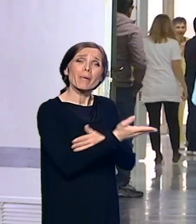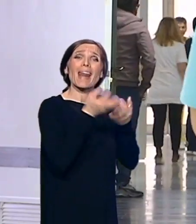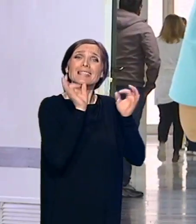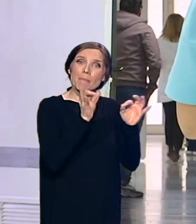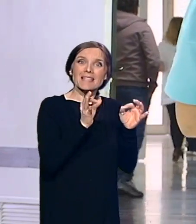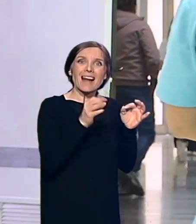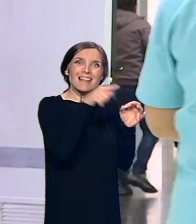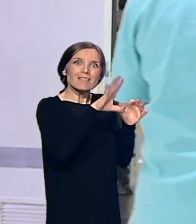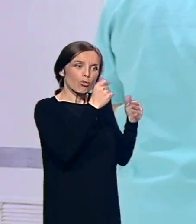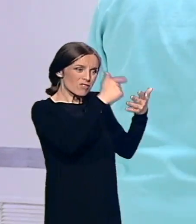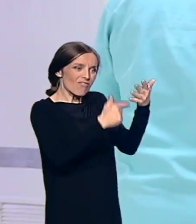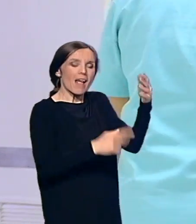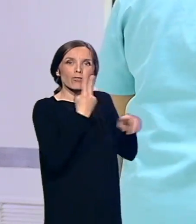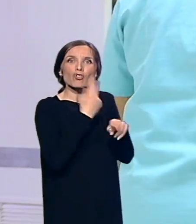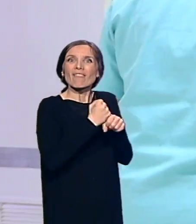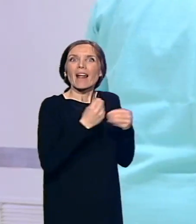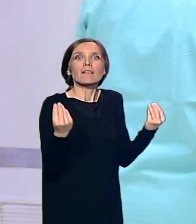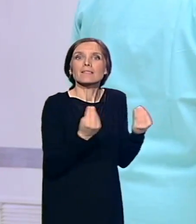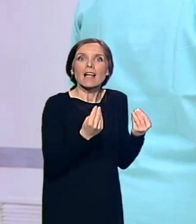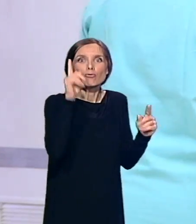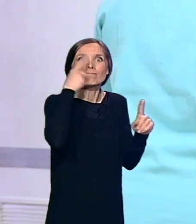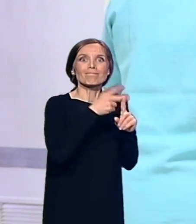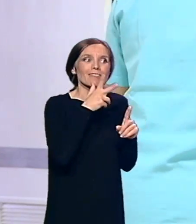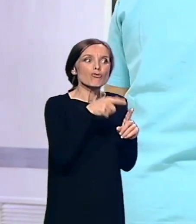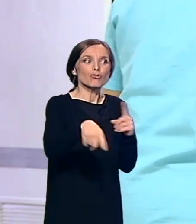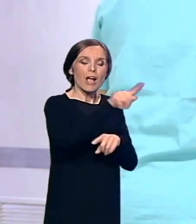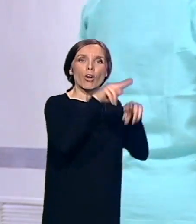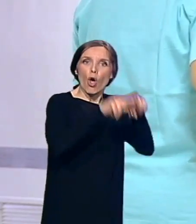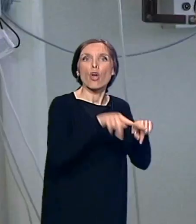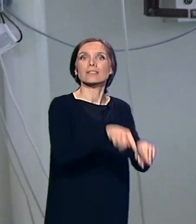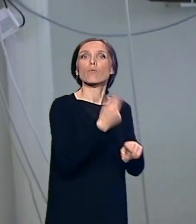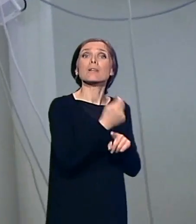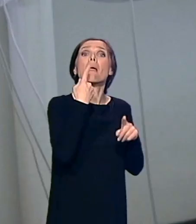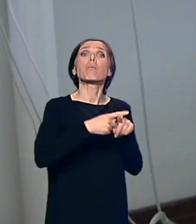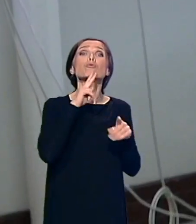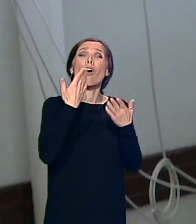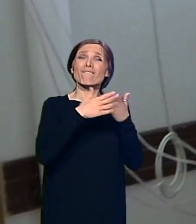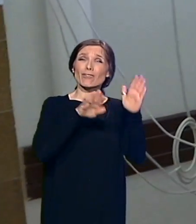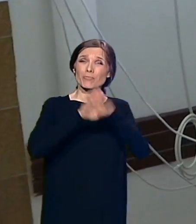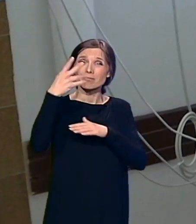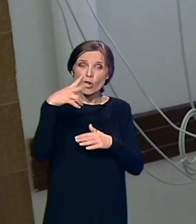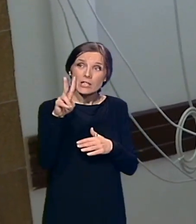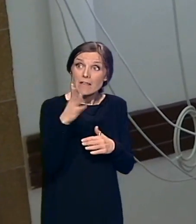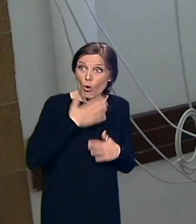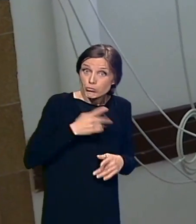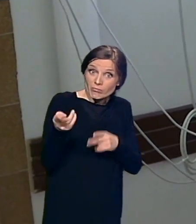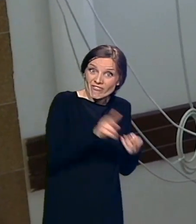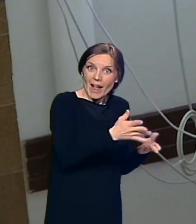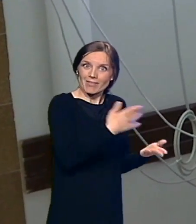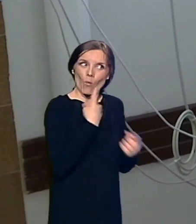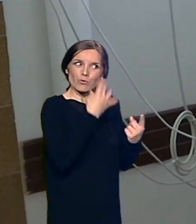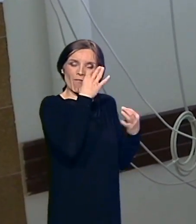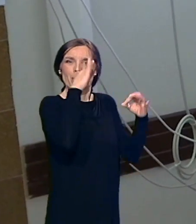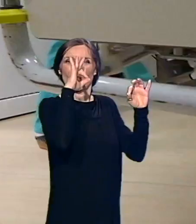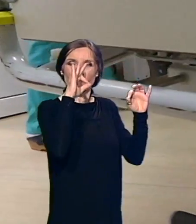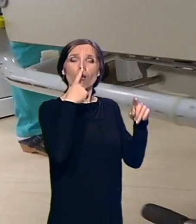zdravstvene radnike zadržala u Srbiji i omogućila povratak onima koji to žele. Jedna od mera Ministarstva zdravlja je i